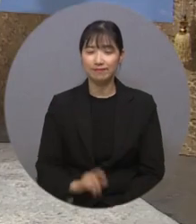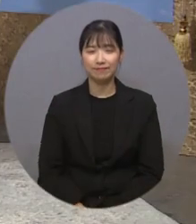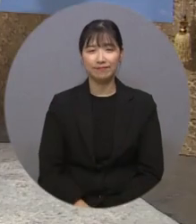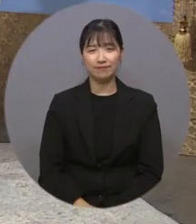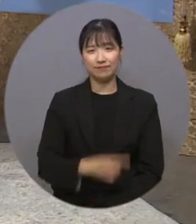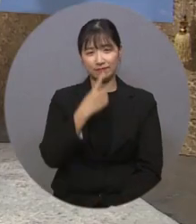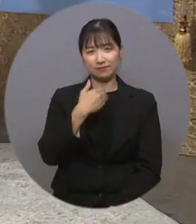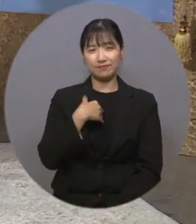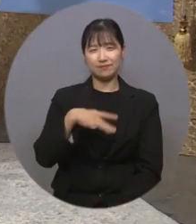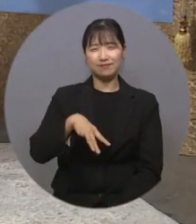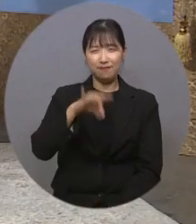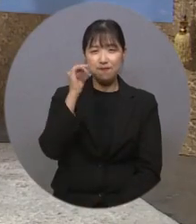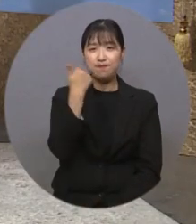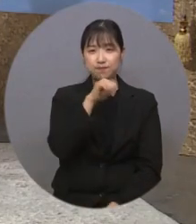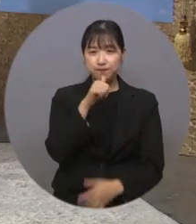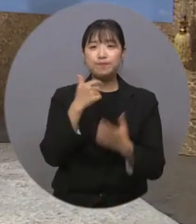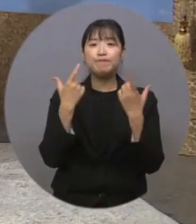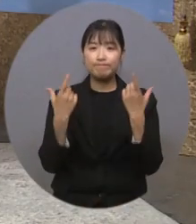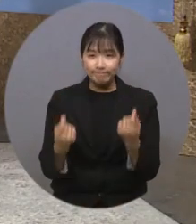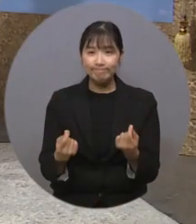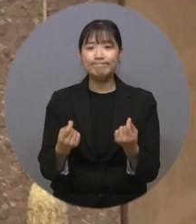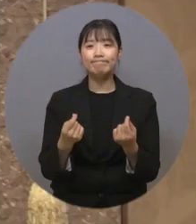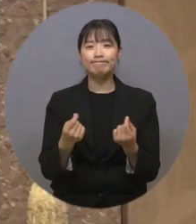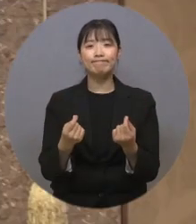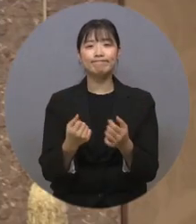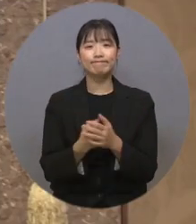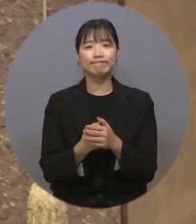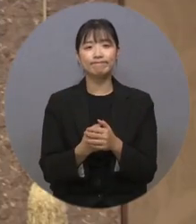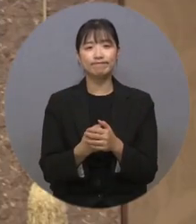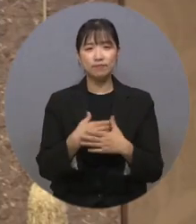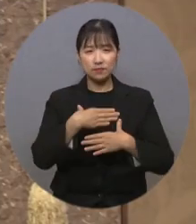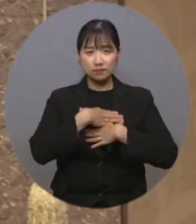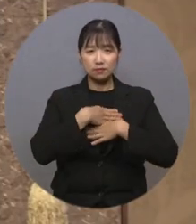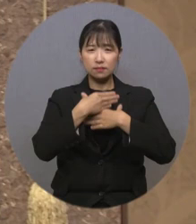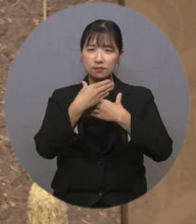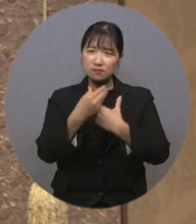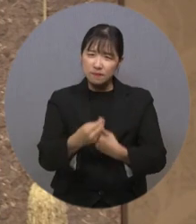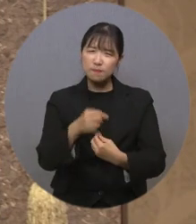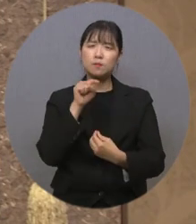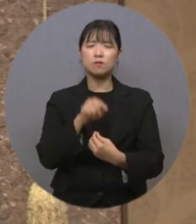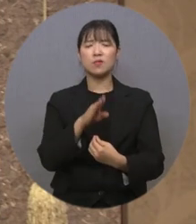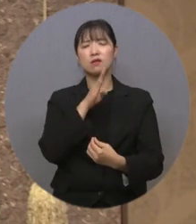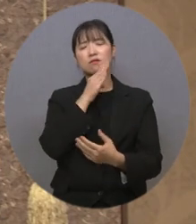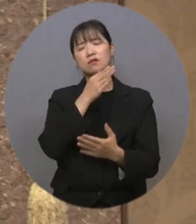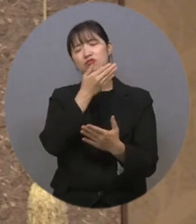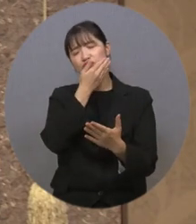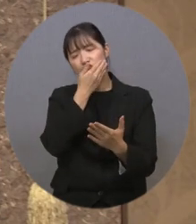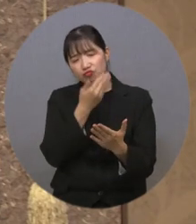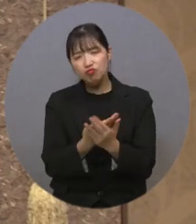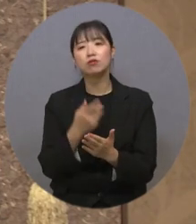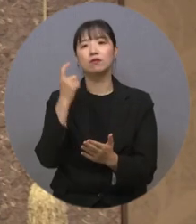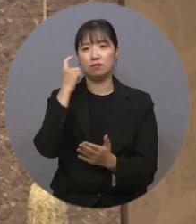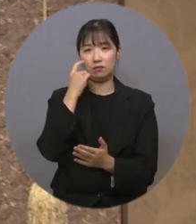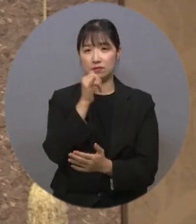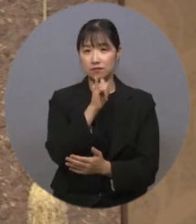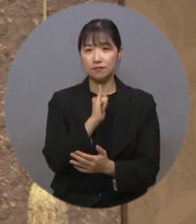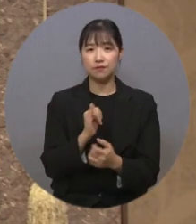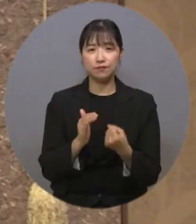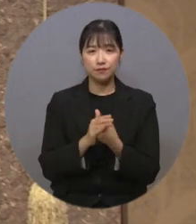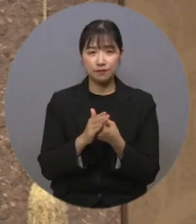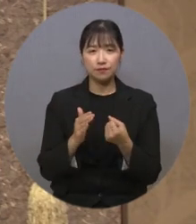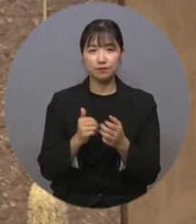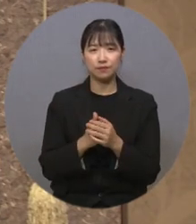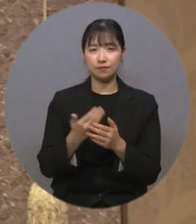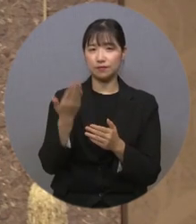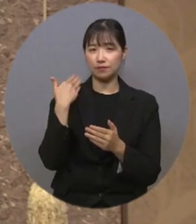제가 서두에 이제 소개된 거 거의 비슷한데요. 네. 안전이 굉장히 지금은 중요시역이죠. 네. 지난